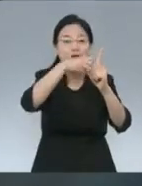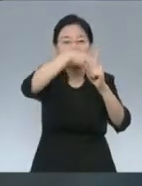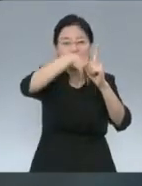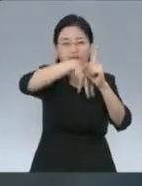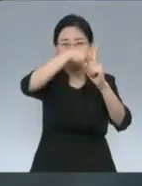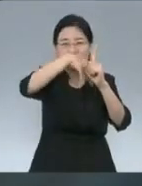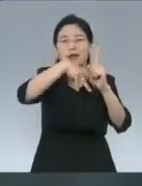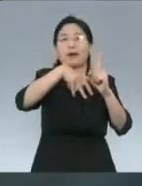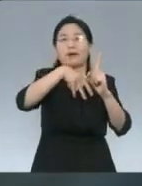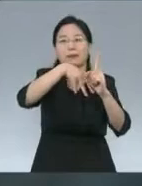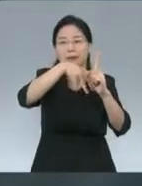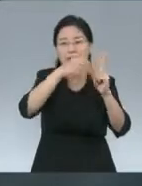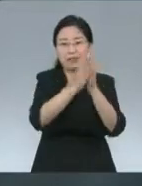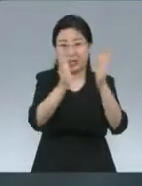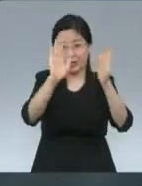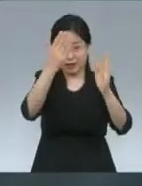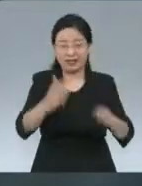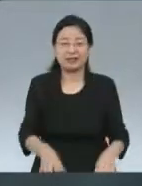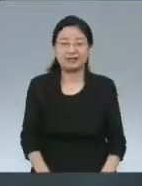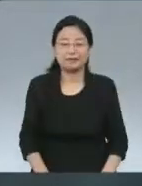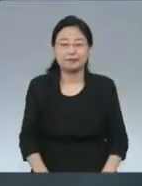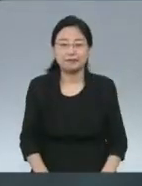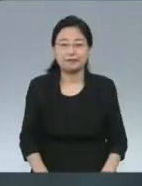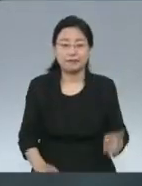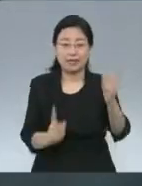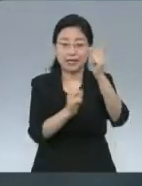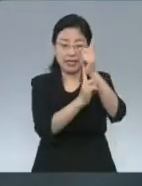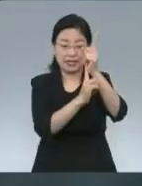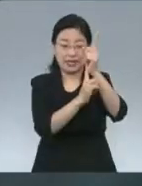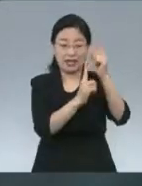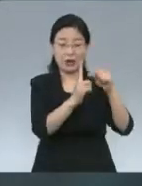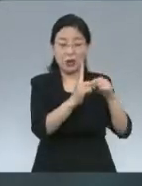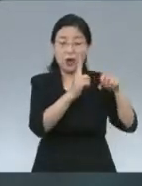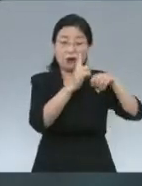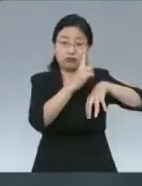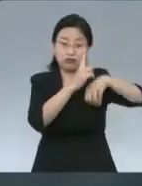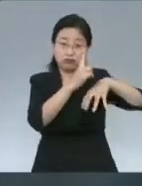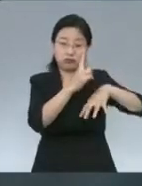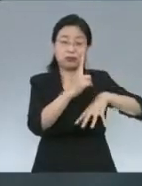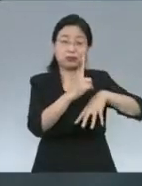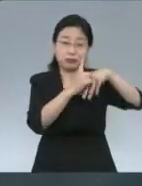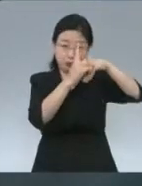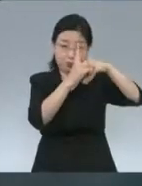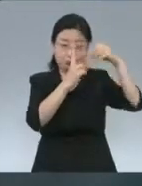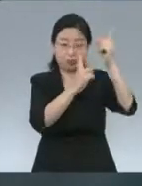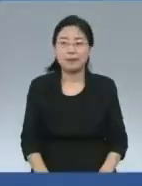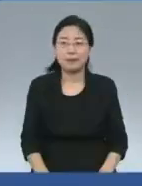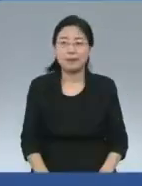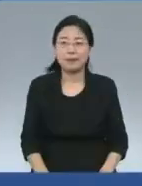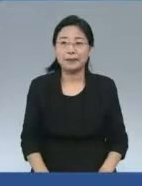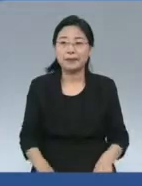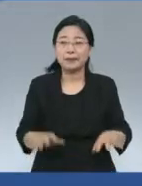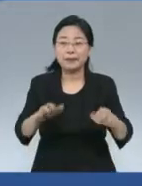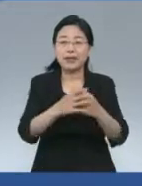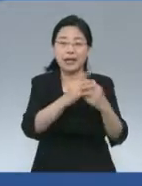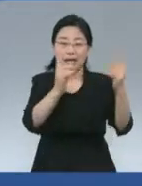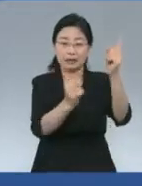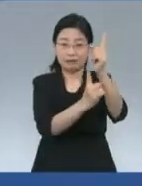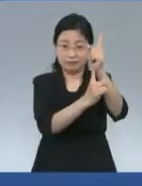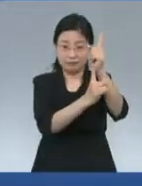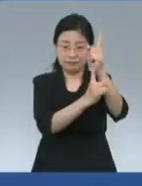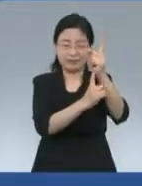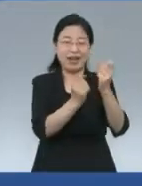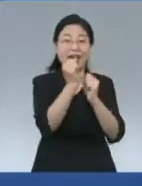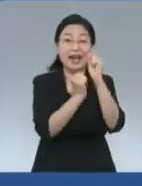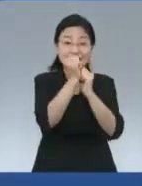von SpaceX gelieferten Daten über die Abtrennung der Trägerrakete fest, dass Tanuri erfolgreich in eine Transferbahn